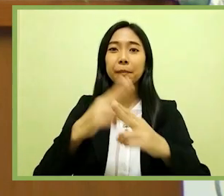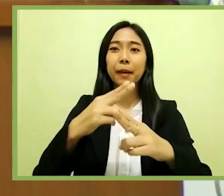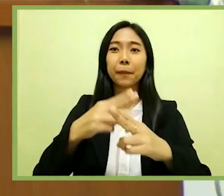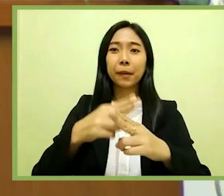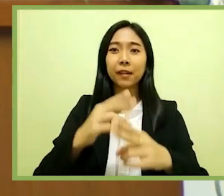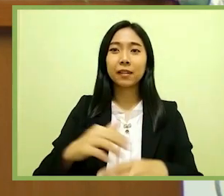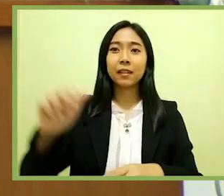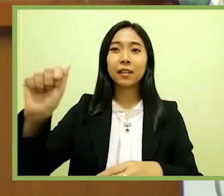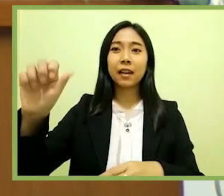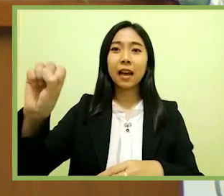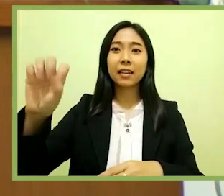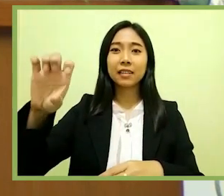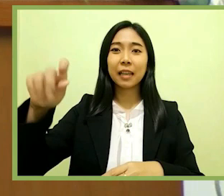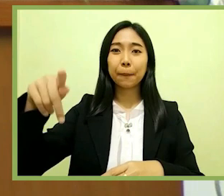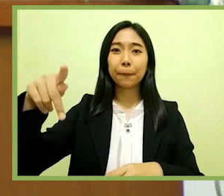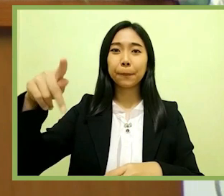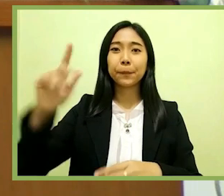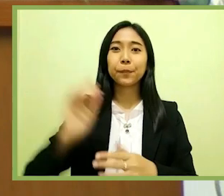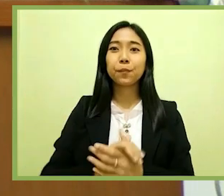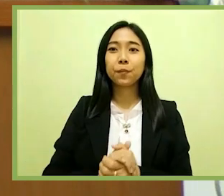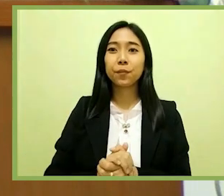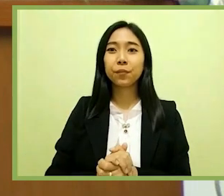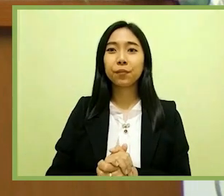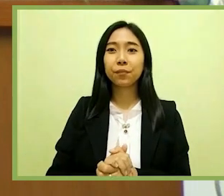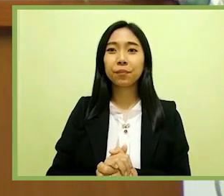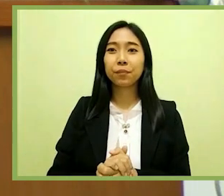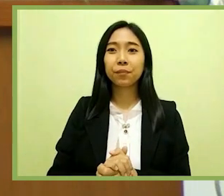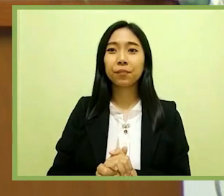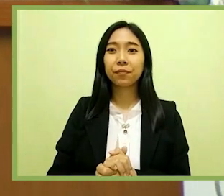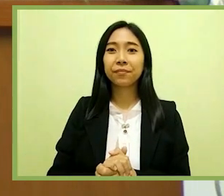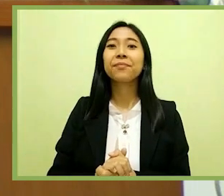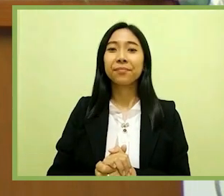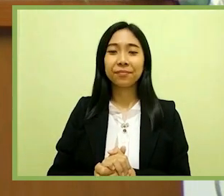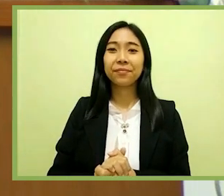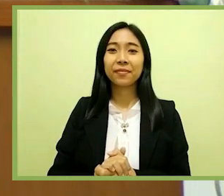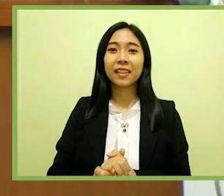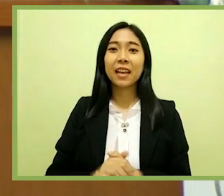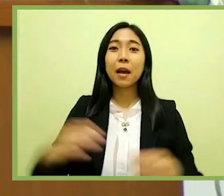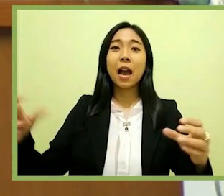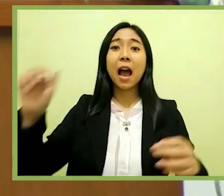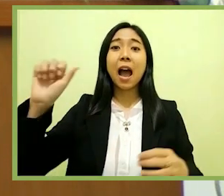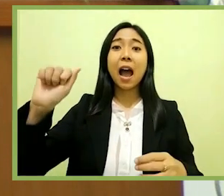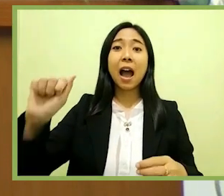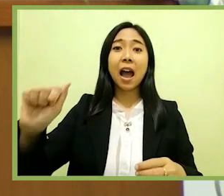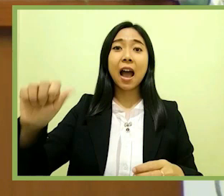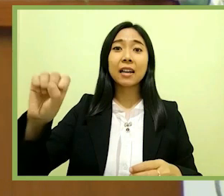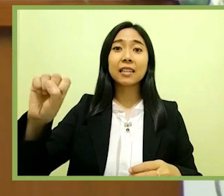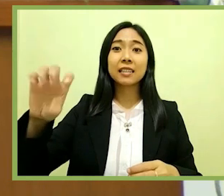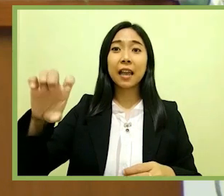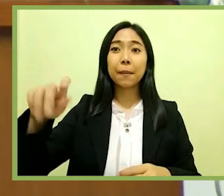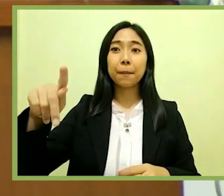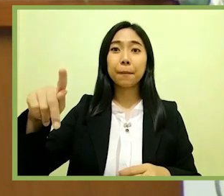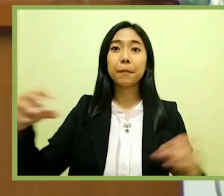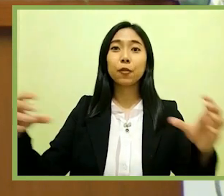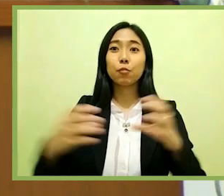Asep Dudi. Jadi pokoknya ada Asep-Asep ini berkumpul di awal kecuali Asep Show gitu